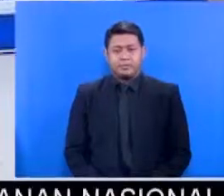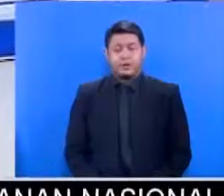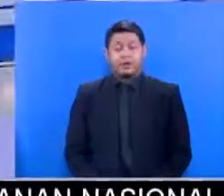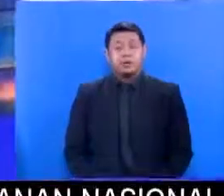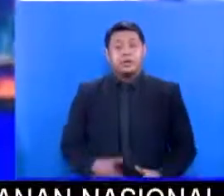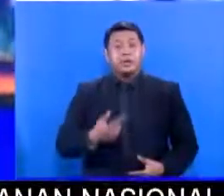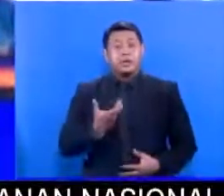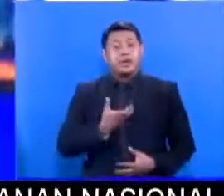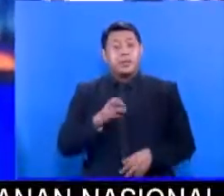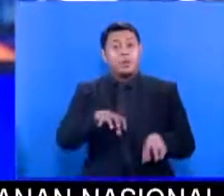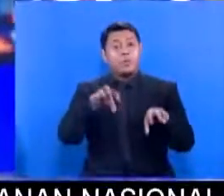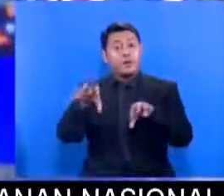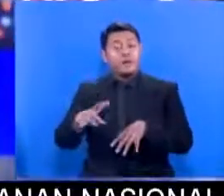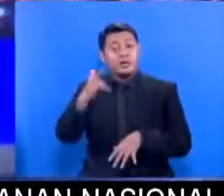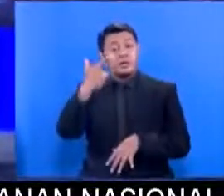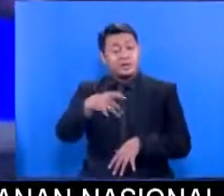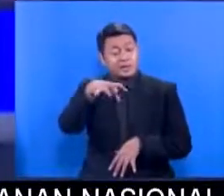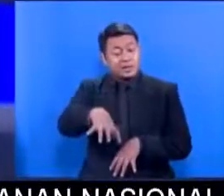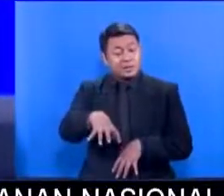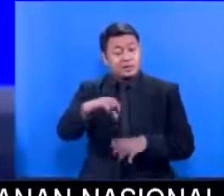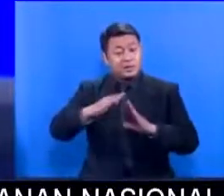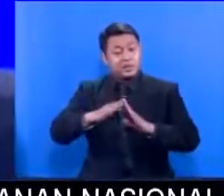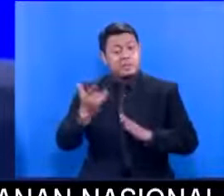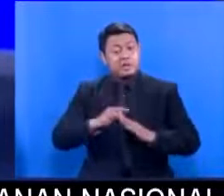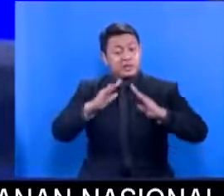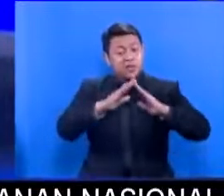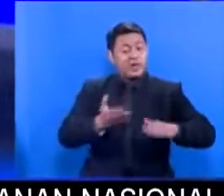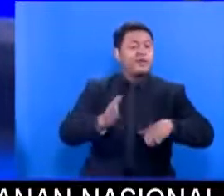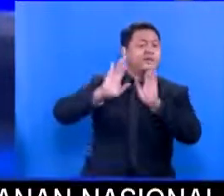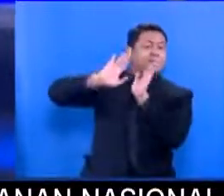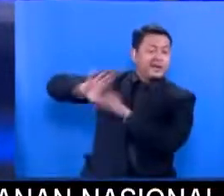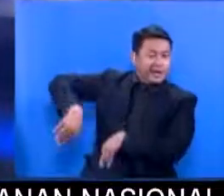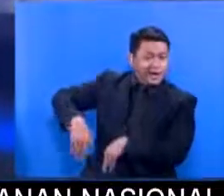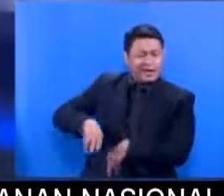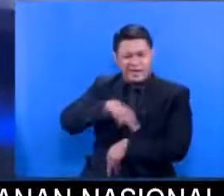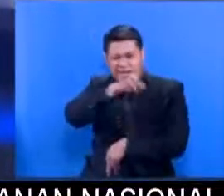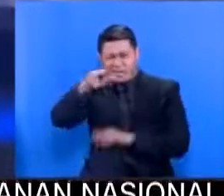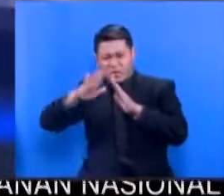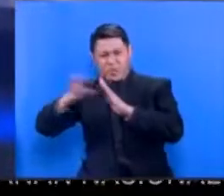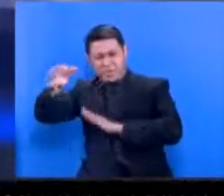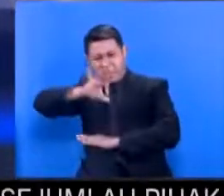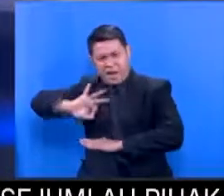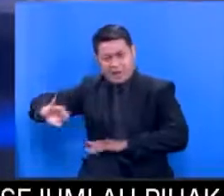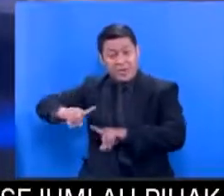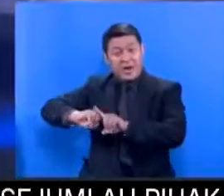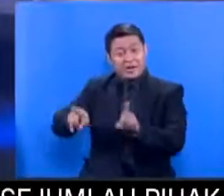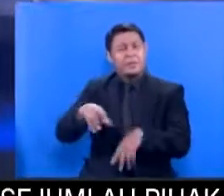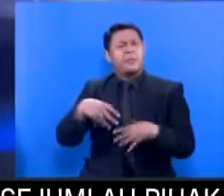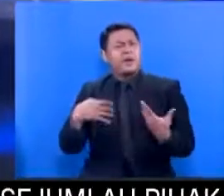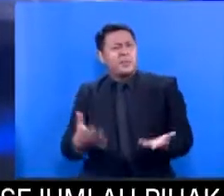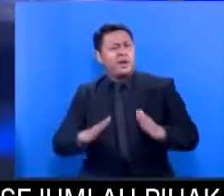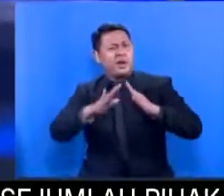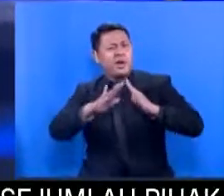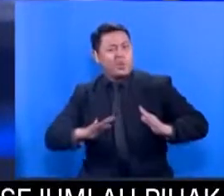Jika kita ingin pindah atau menetap di wilayah lain, biasanya rumah lama akan ditinggalkan dan mencari rumah baru. Namun bagaimana jika